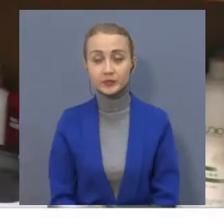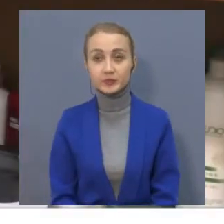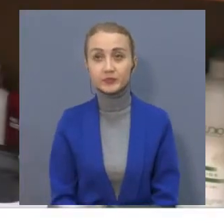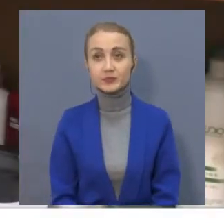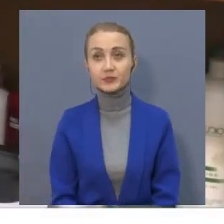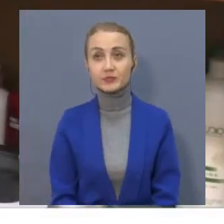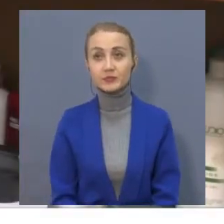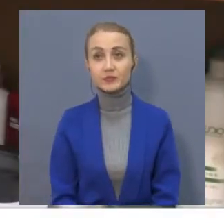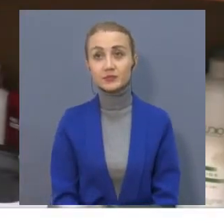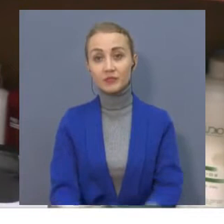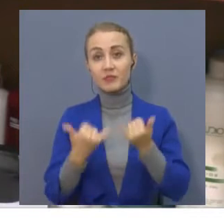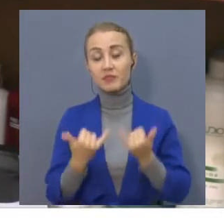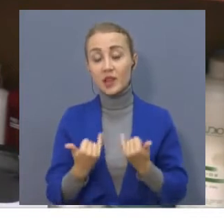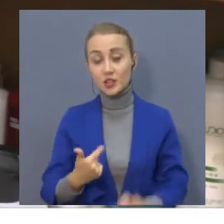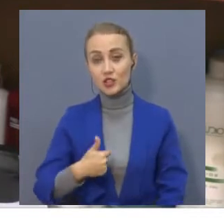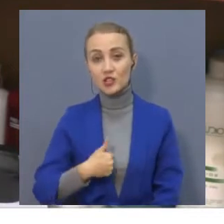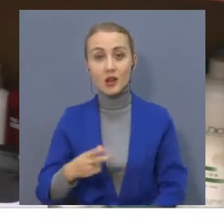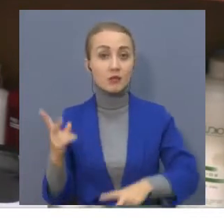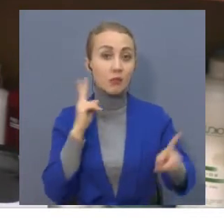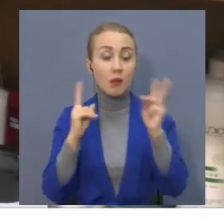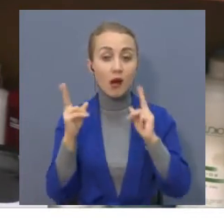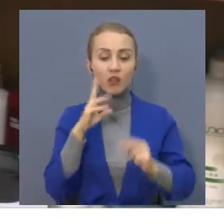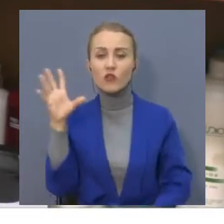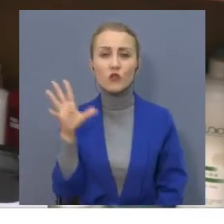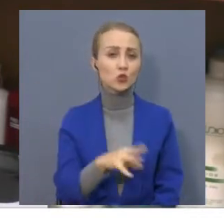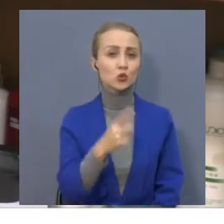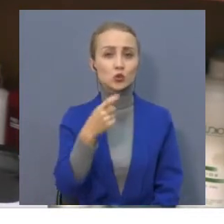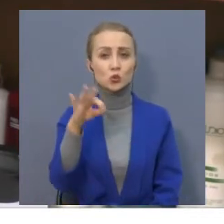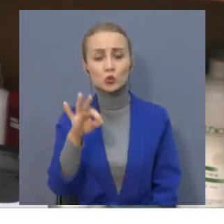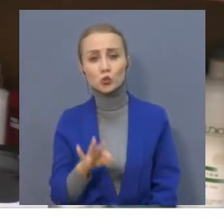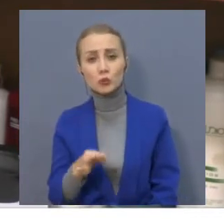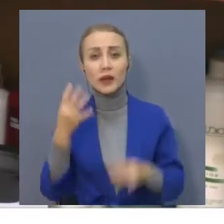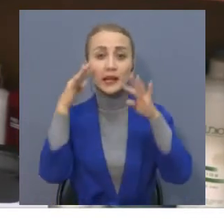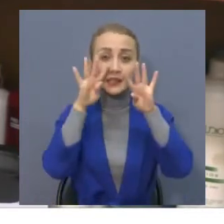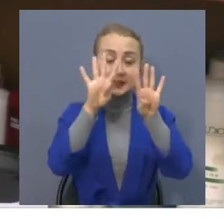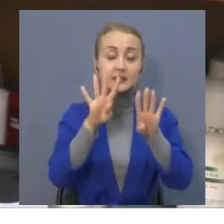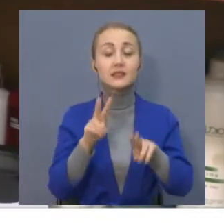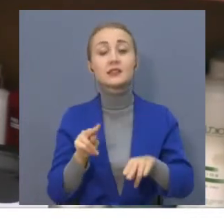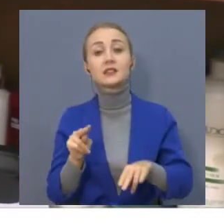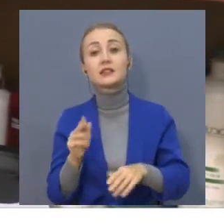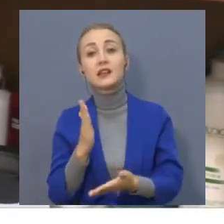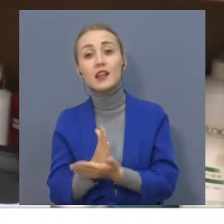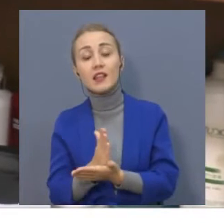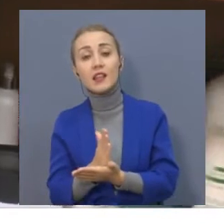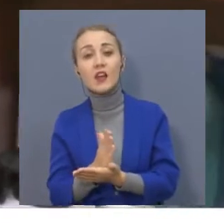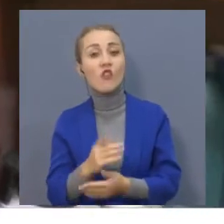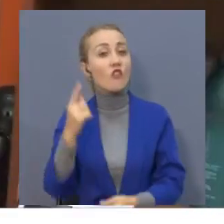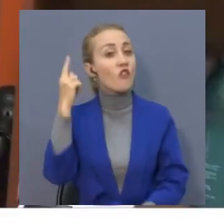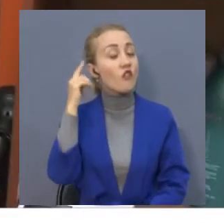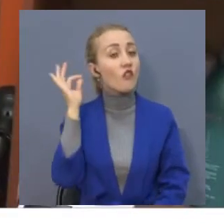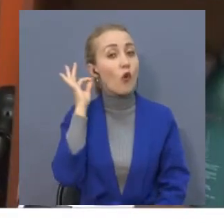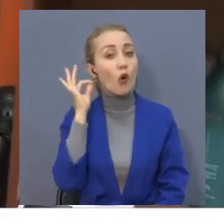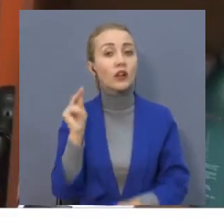Мне мен әмбебап шаштарашымын. Шаштарды емдеп, кірпіктерді ламинаттаймын. Кератинмен тіктеп, ботокс істеймін. Тағы да грант ұтып алып, өз